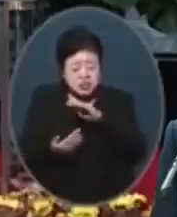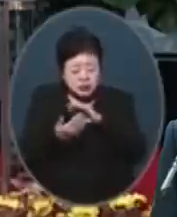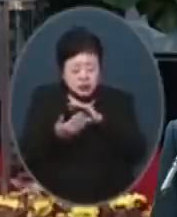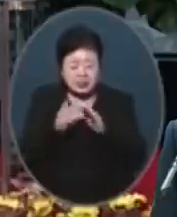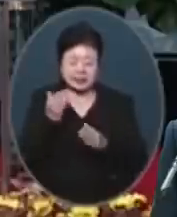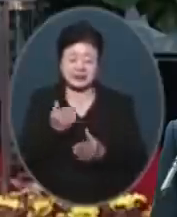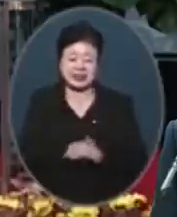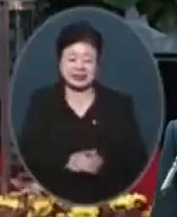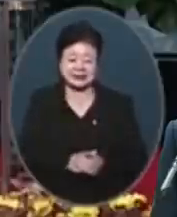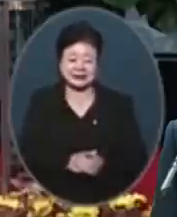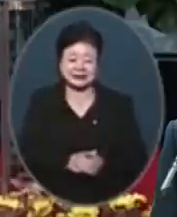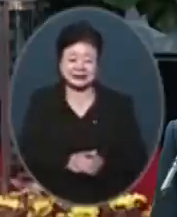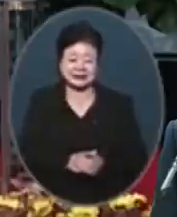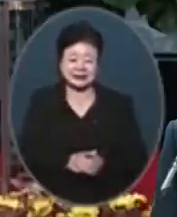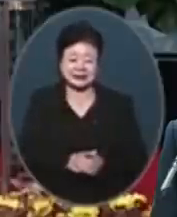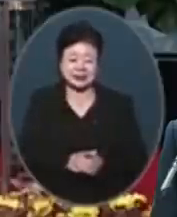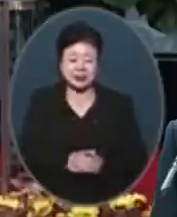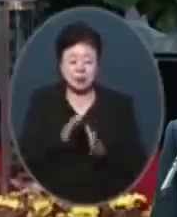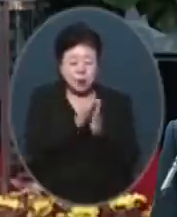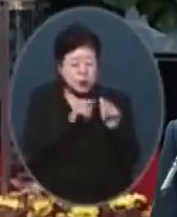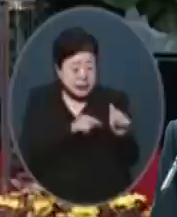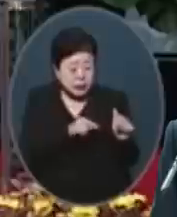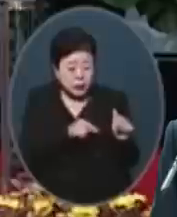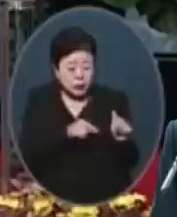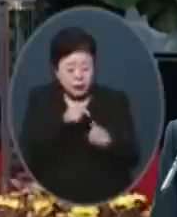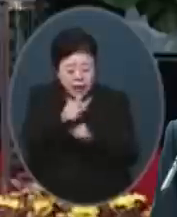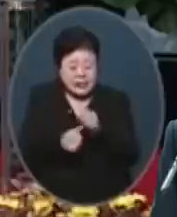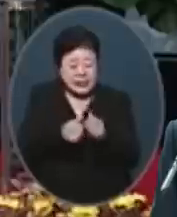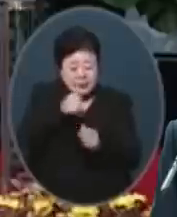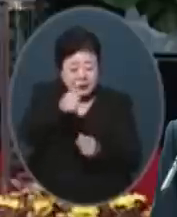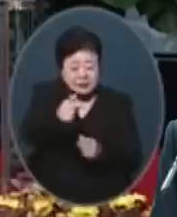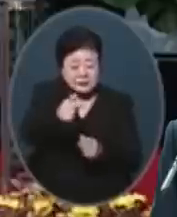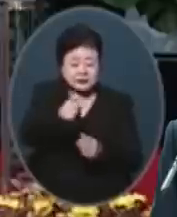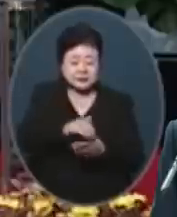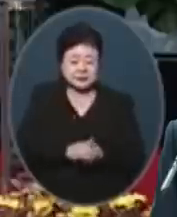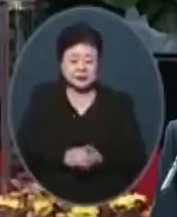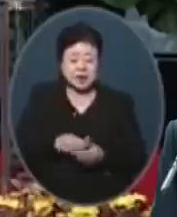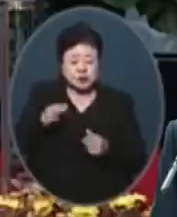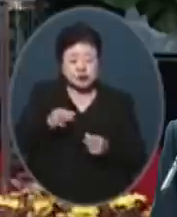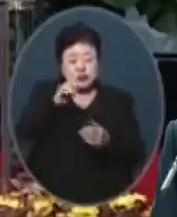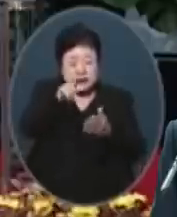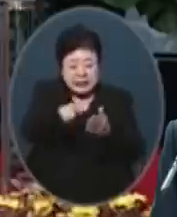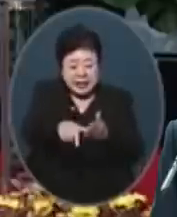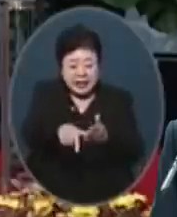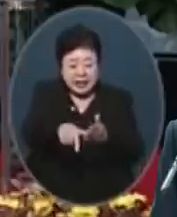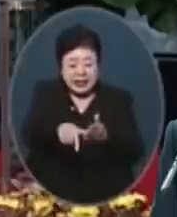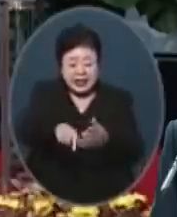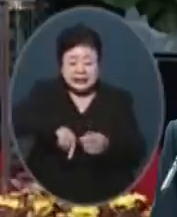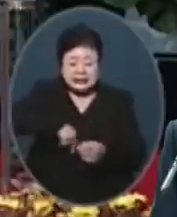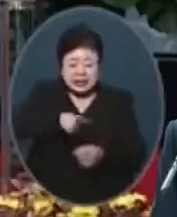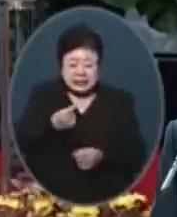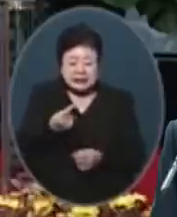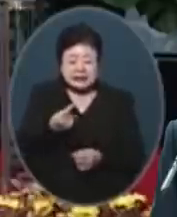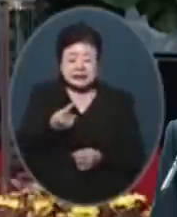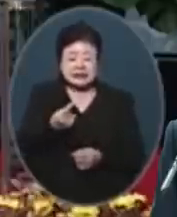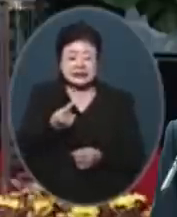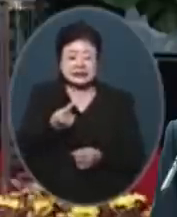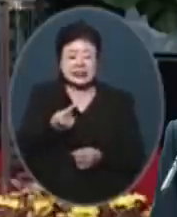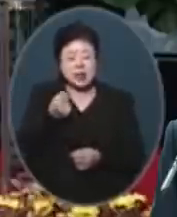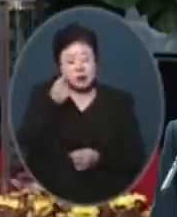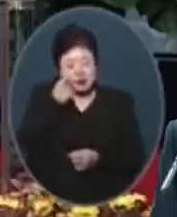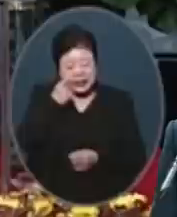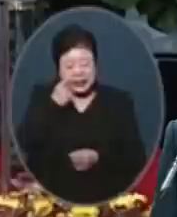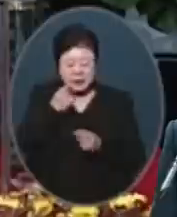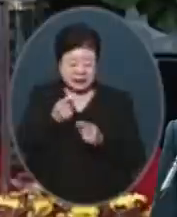있으신 것입니다. 모세도 하나님이 부르실 때 자기는